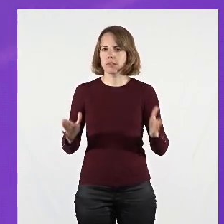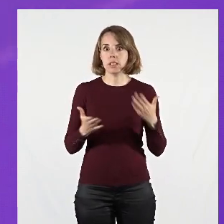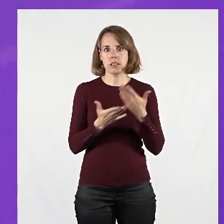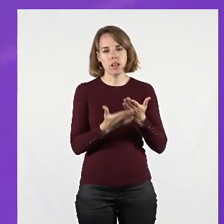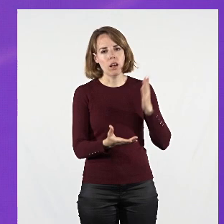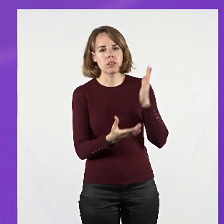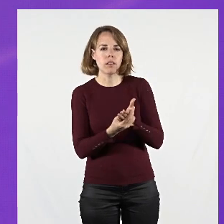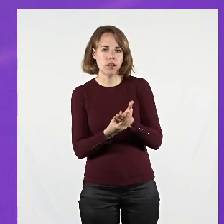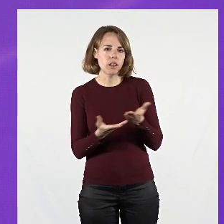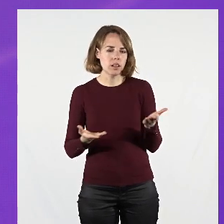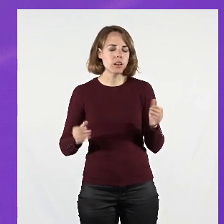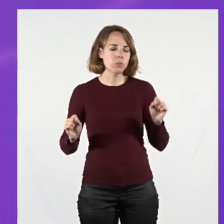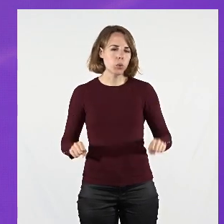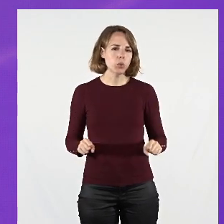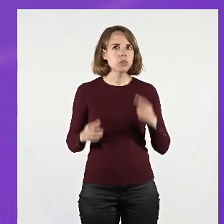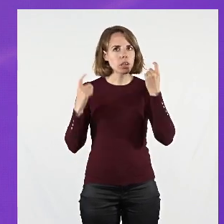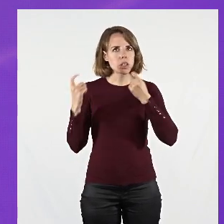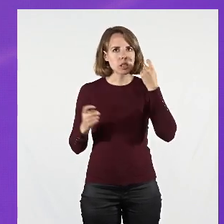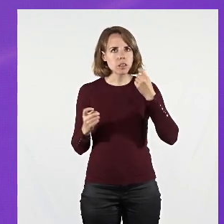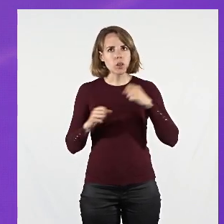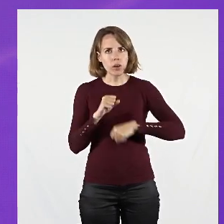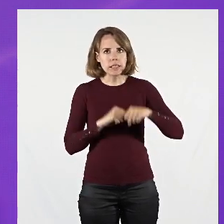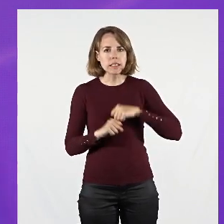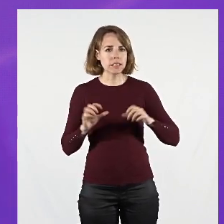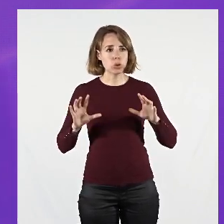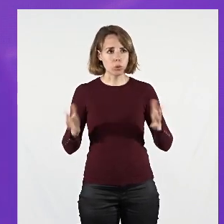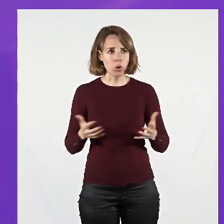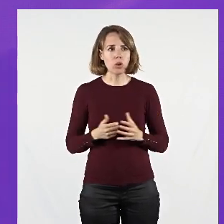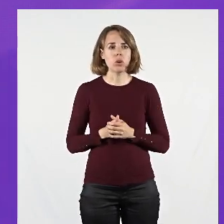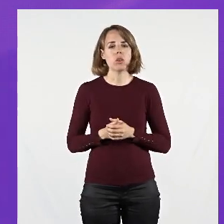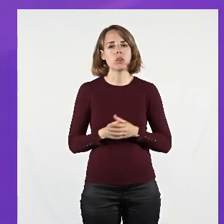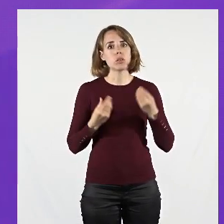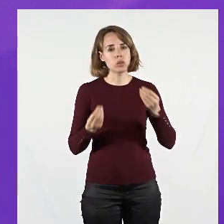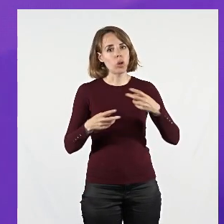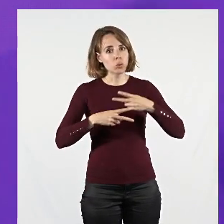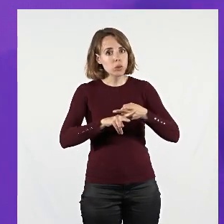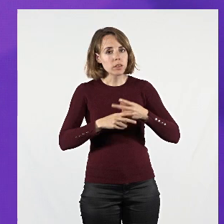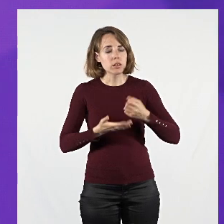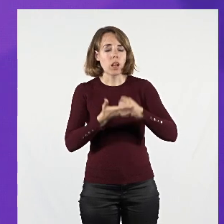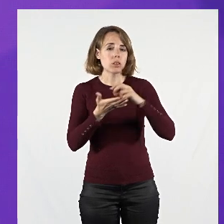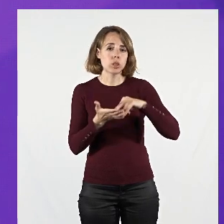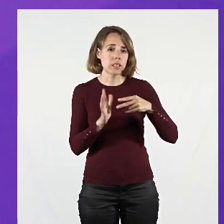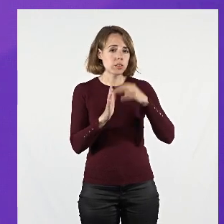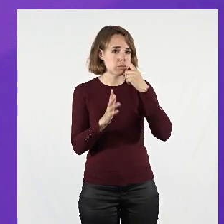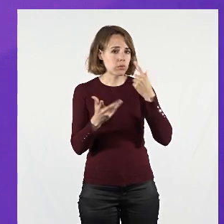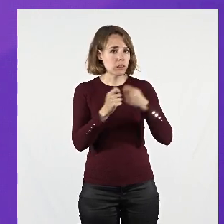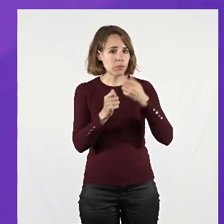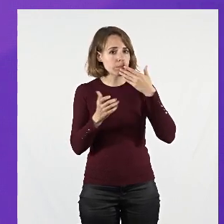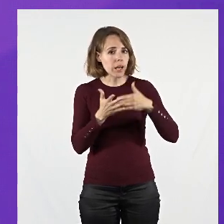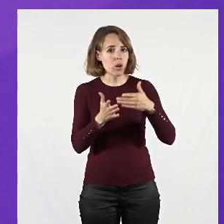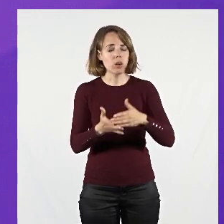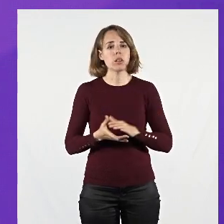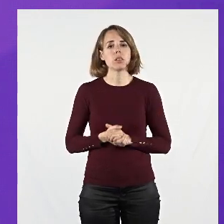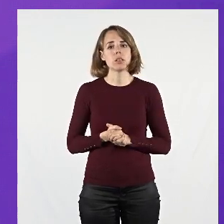en réfléchissant sur l'organisation du travail, en mettant à disposition les outils, les aides techniques qui conviennent, en formant les